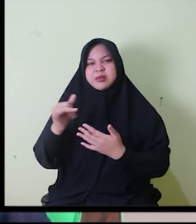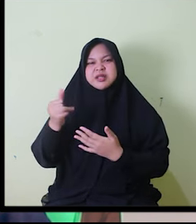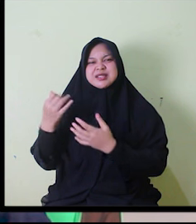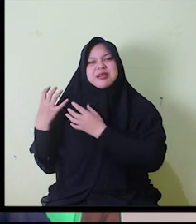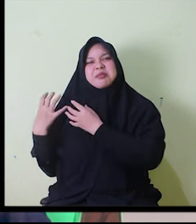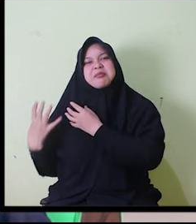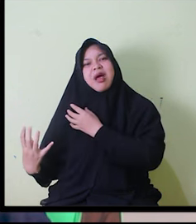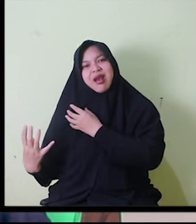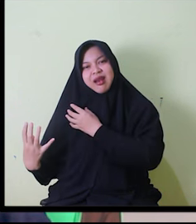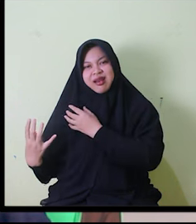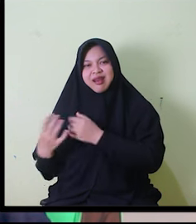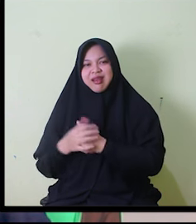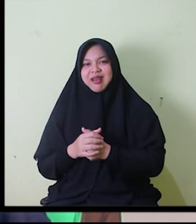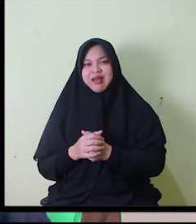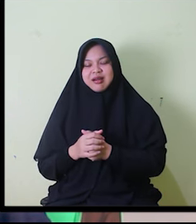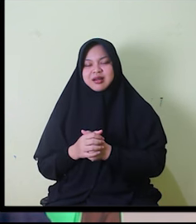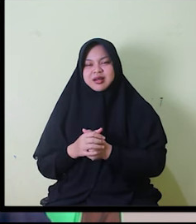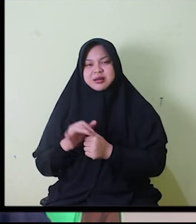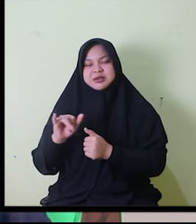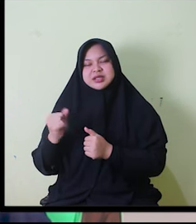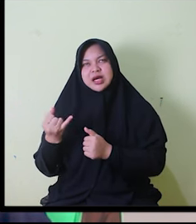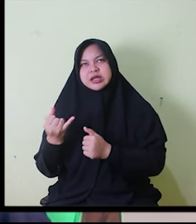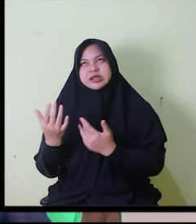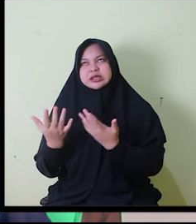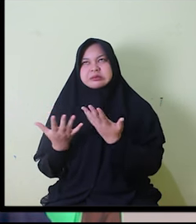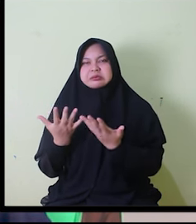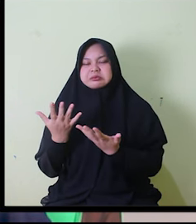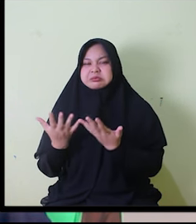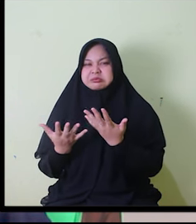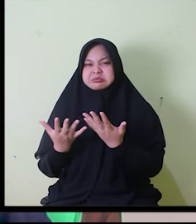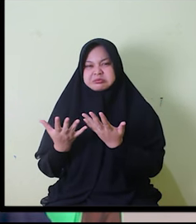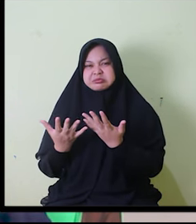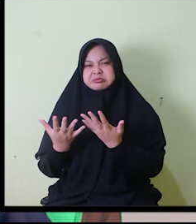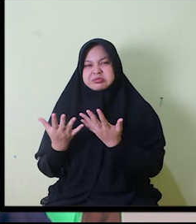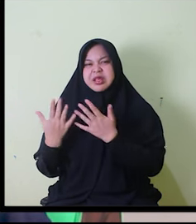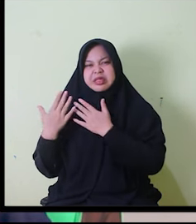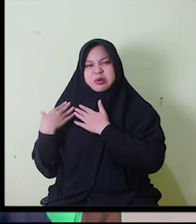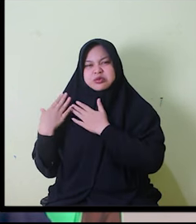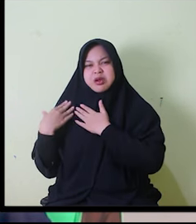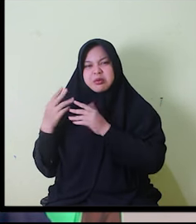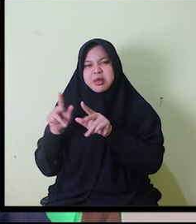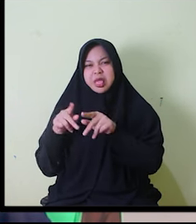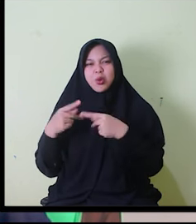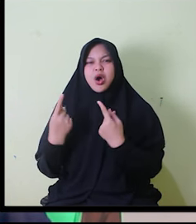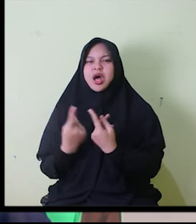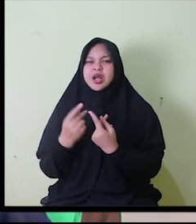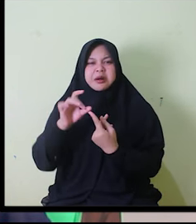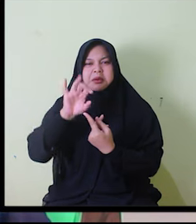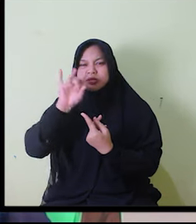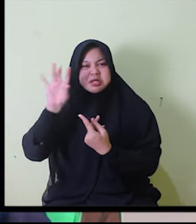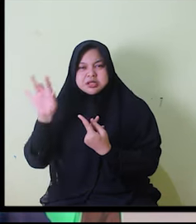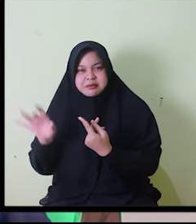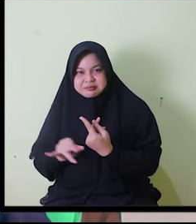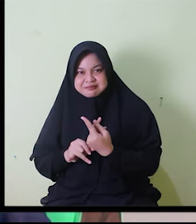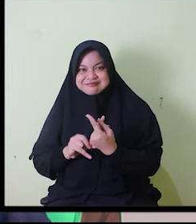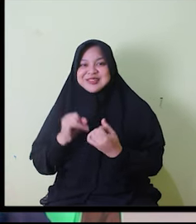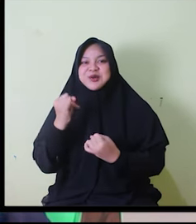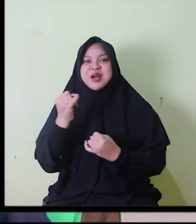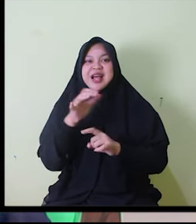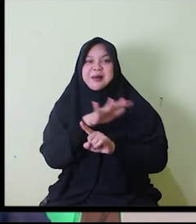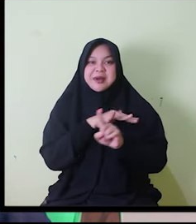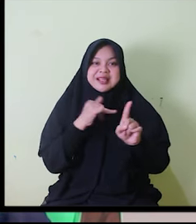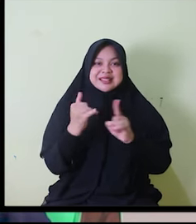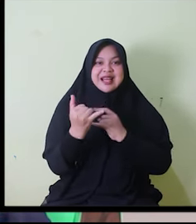lah menjadi beban menjadi ee tanggungan keluarga dan segala macamnya mereka akhirnya memiliki pemikiran